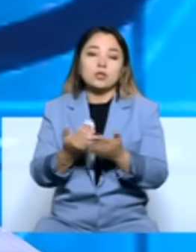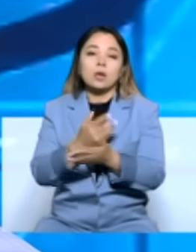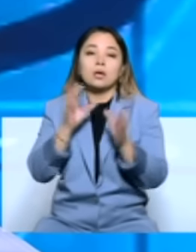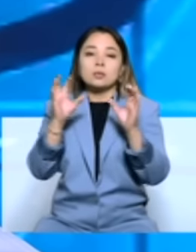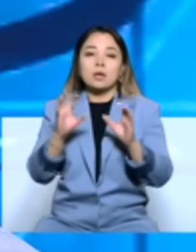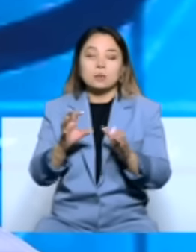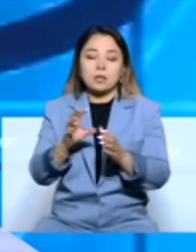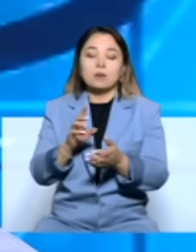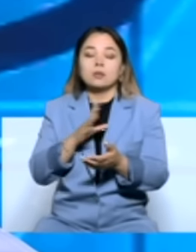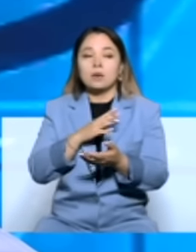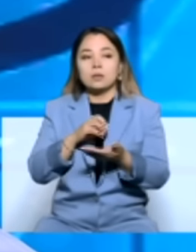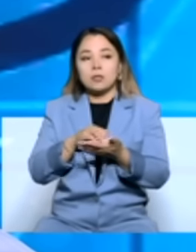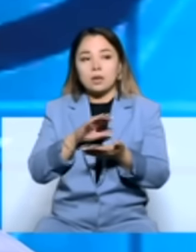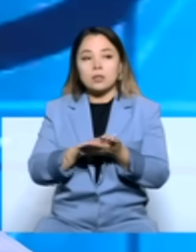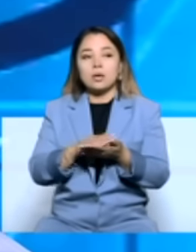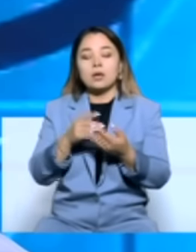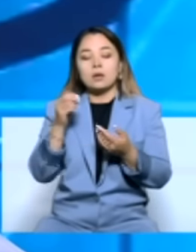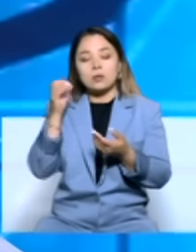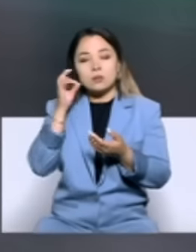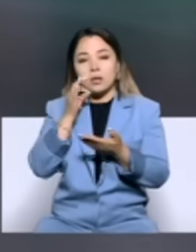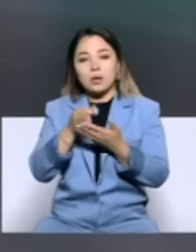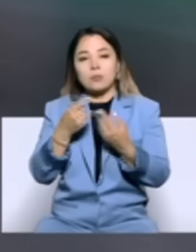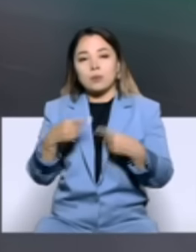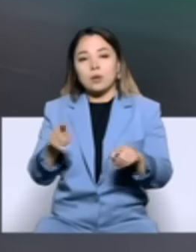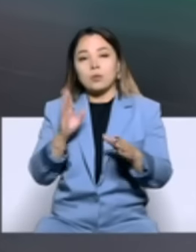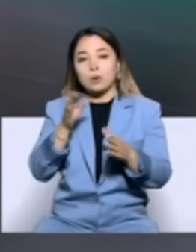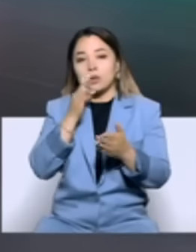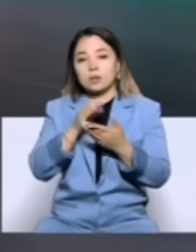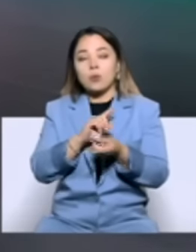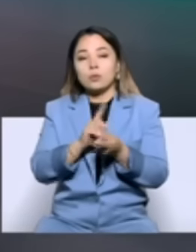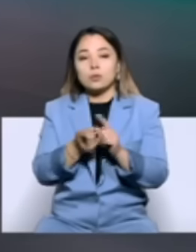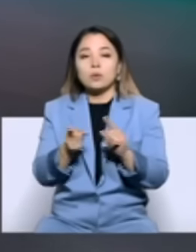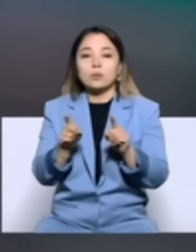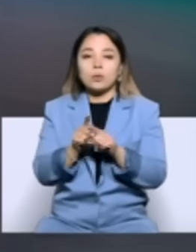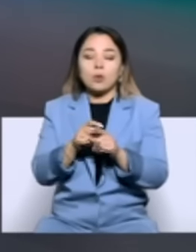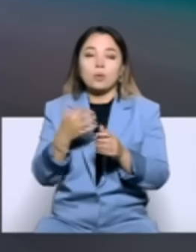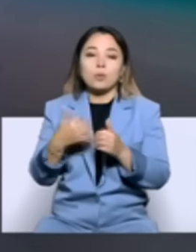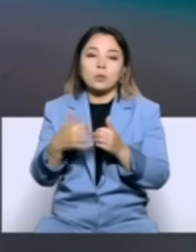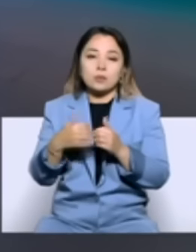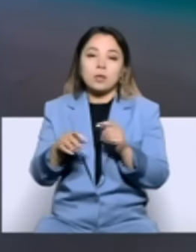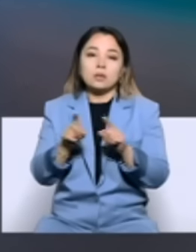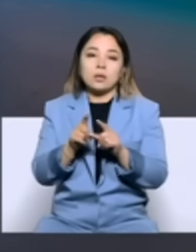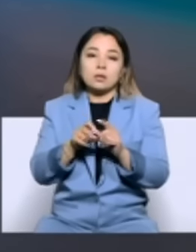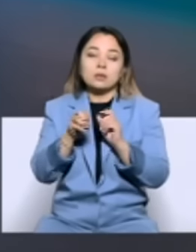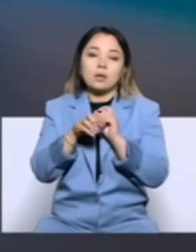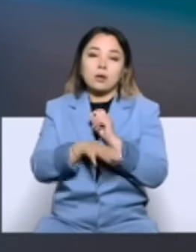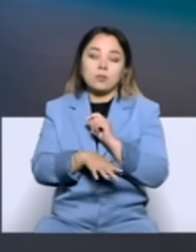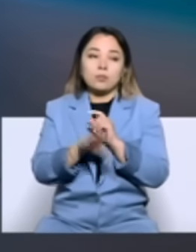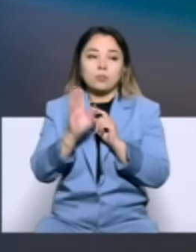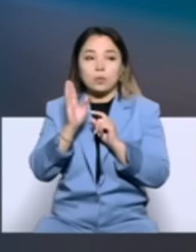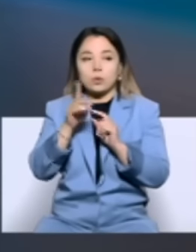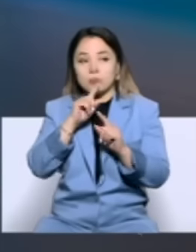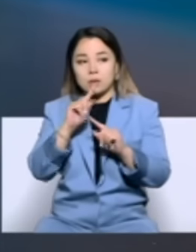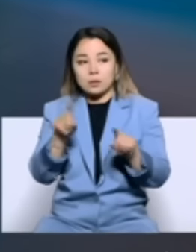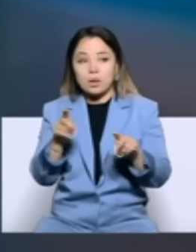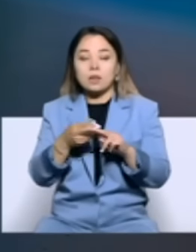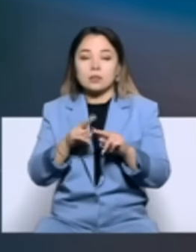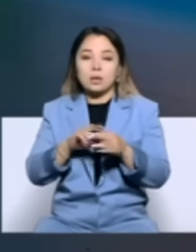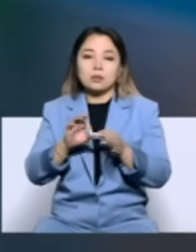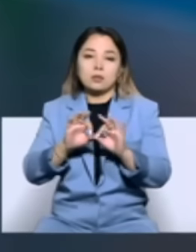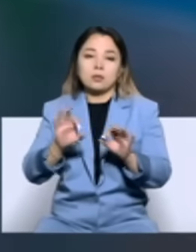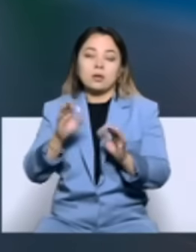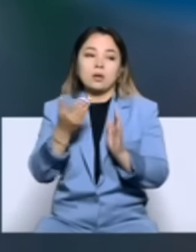кодексінде ставкалар басқаша болады деген сөз. Ал өзгерістер орташаны кедей қылмай ма? Серік